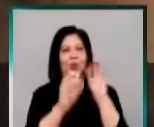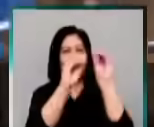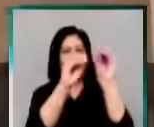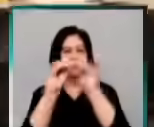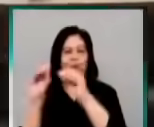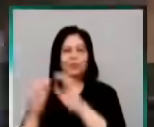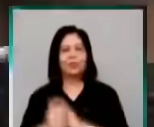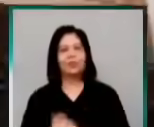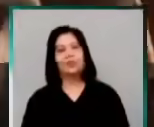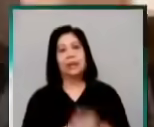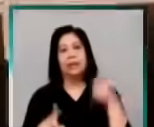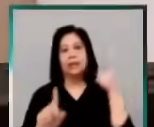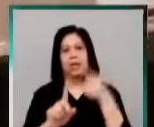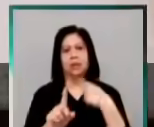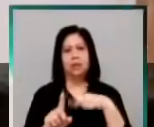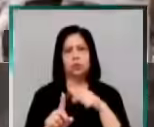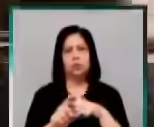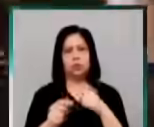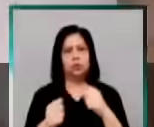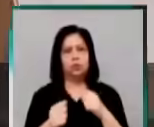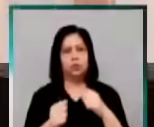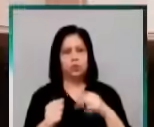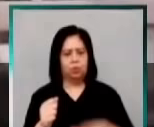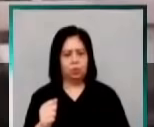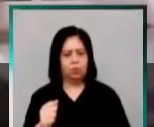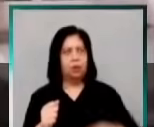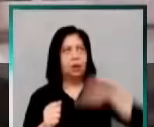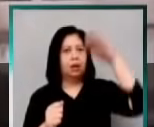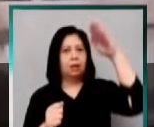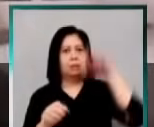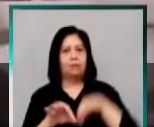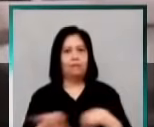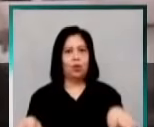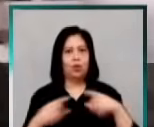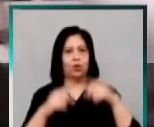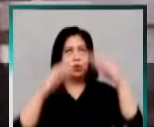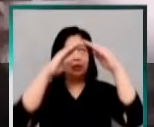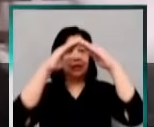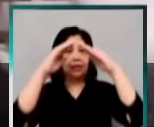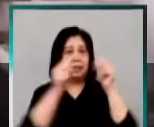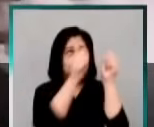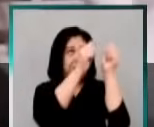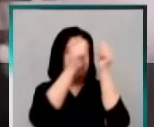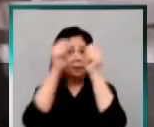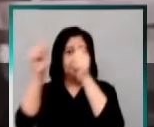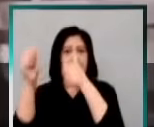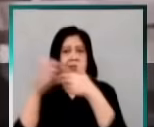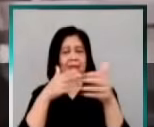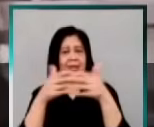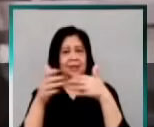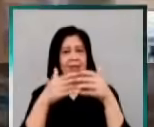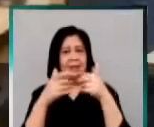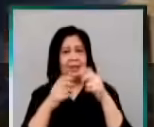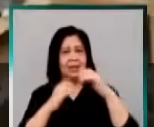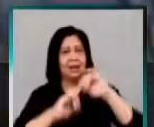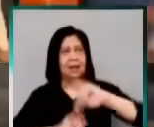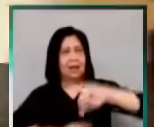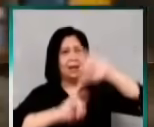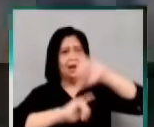ko lang, gusto ko floor to ceiling kasi parang feeling ko, pag naka-line up lahat yung kahit gaano kataas, talagang maganda.